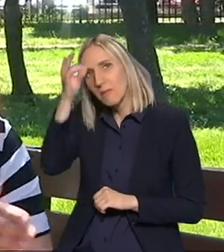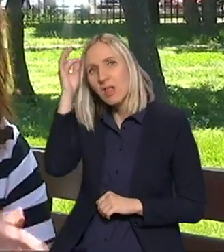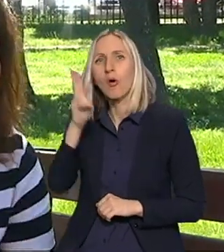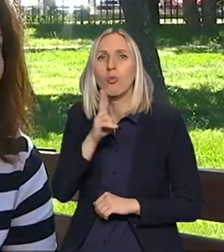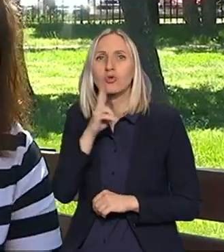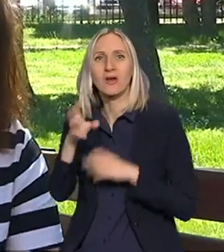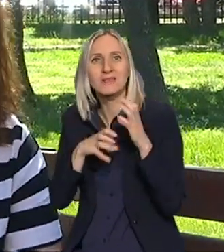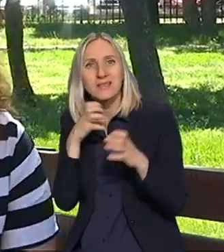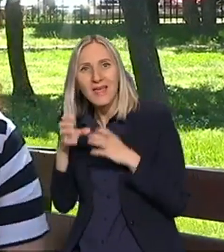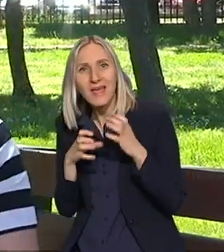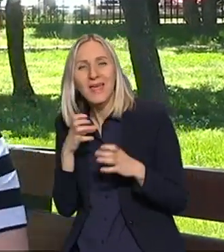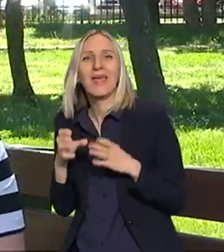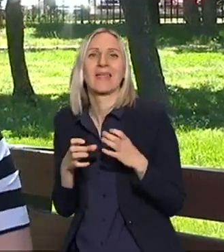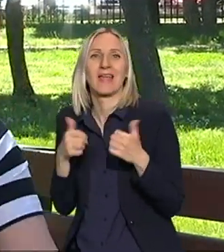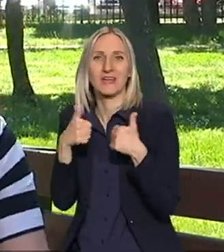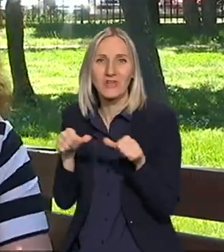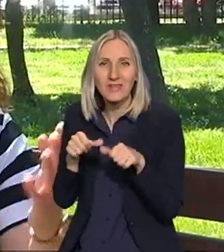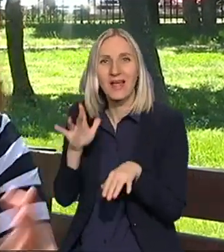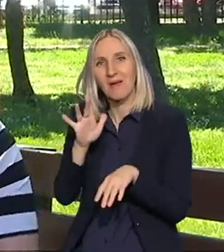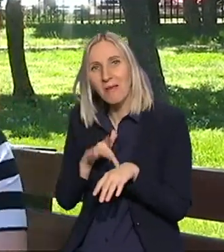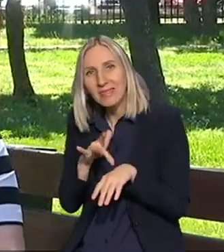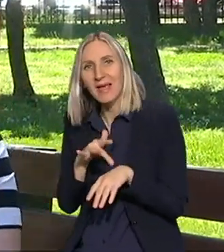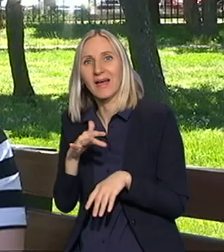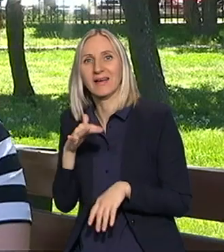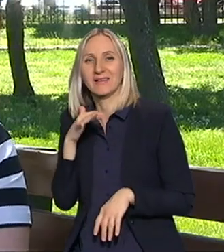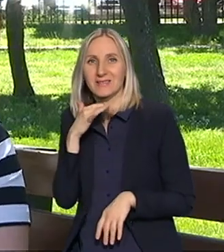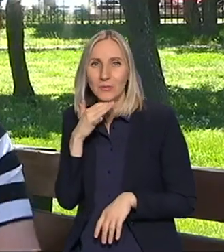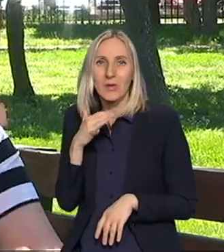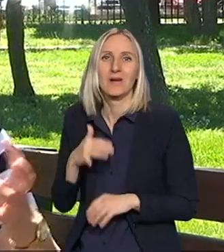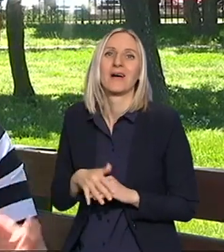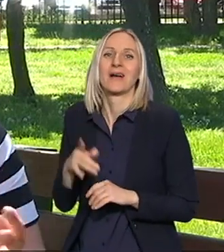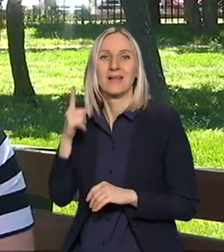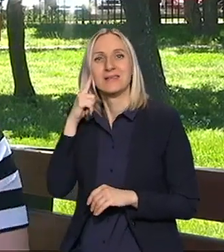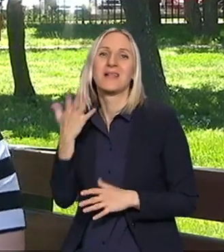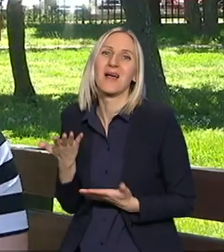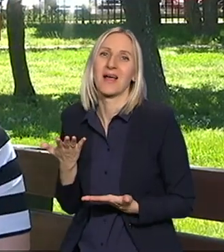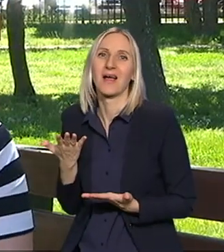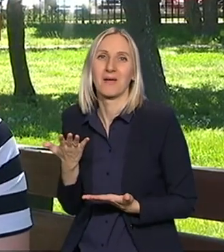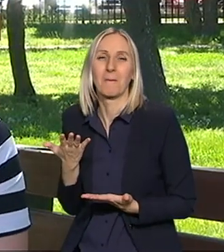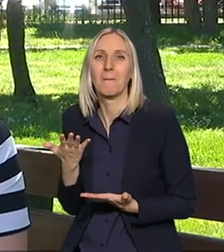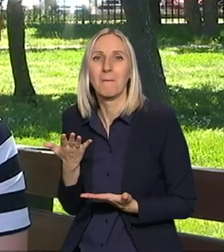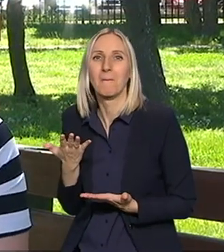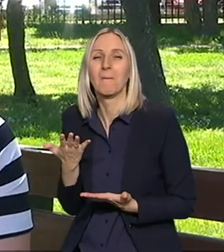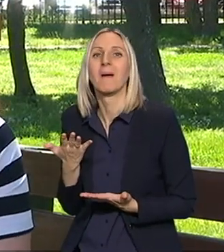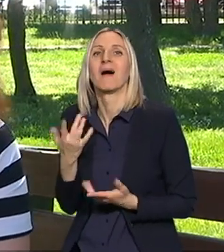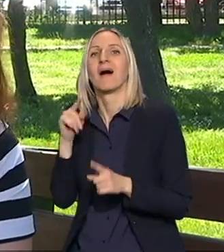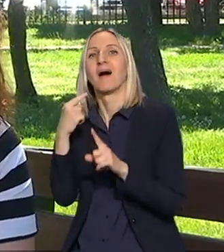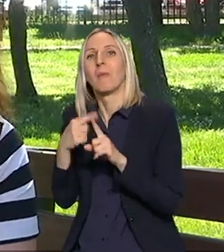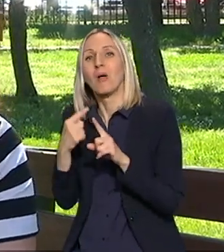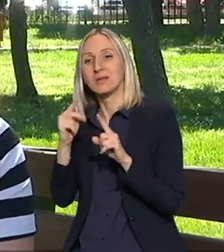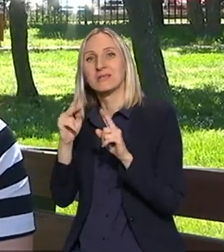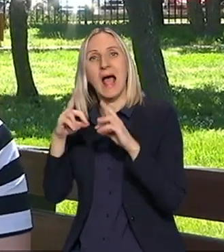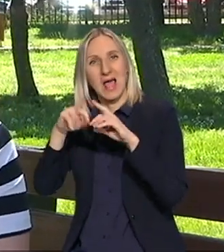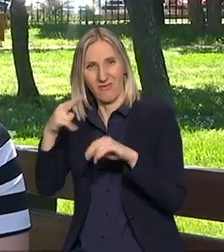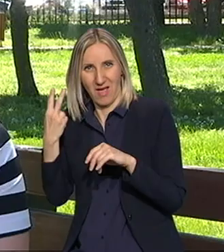ponedeljak, utorak, sreda, četvrtak, petak, ja mislim miksevi. I drugi stepen